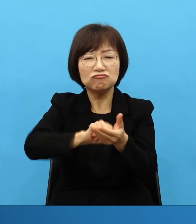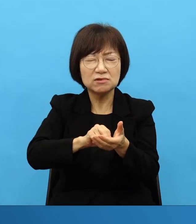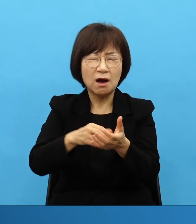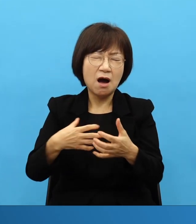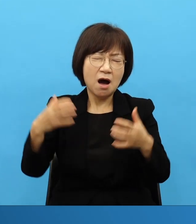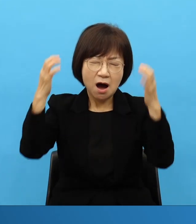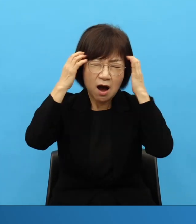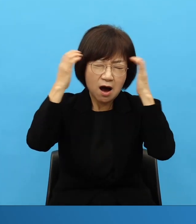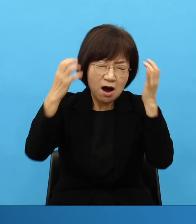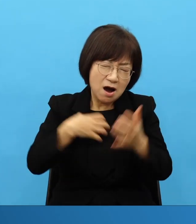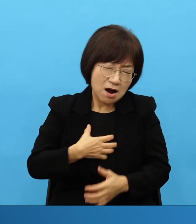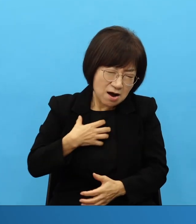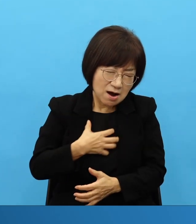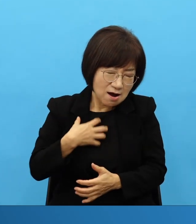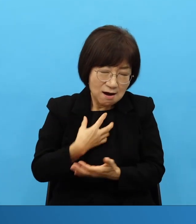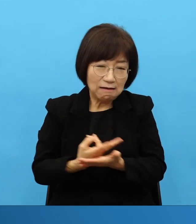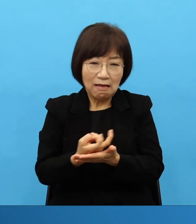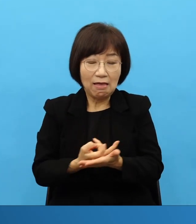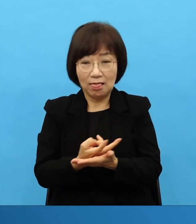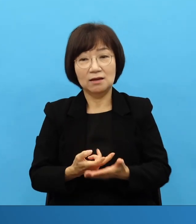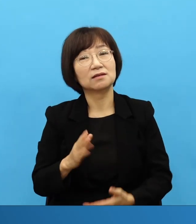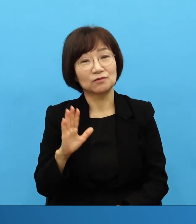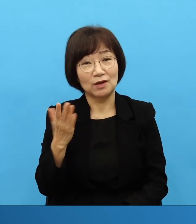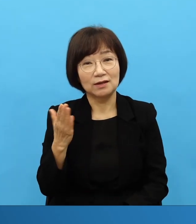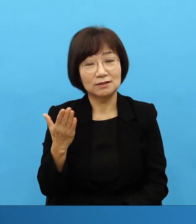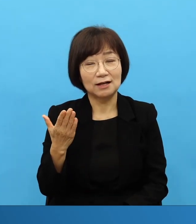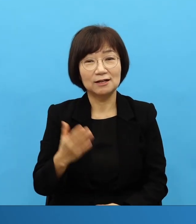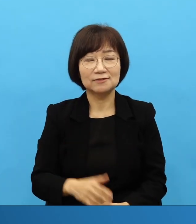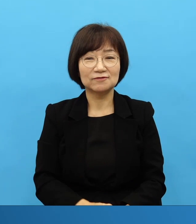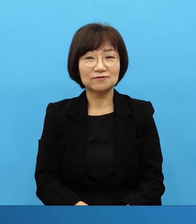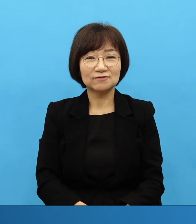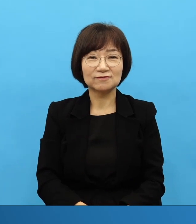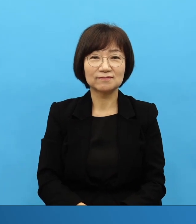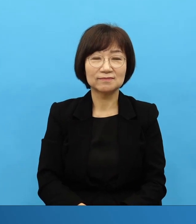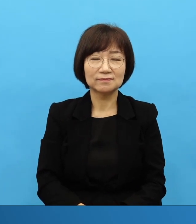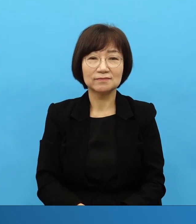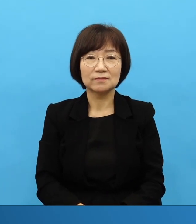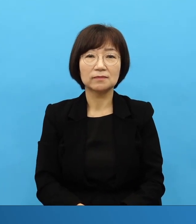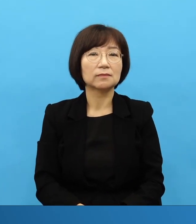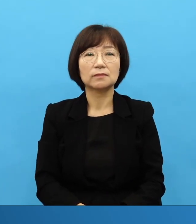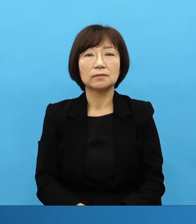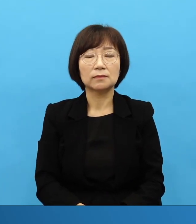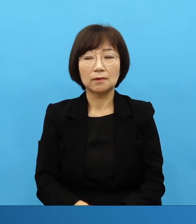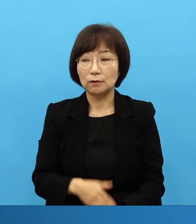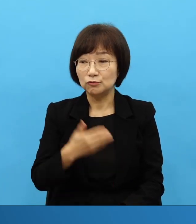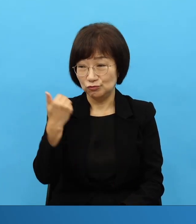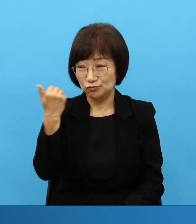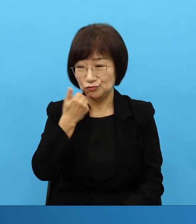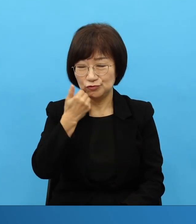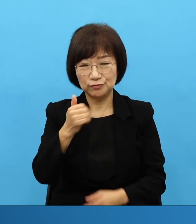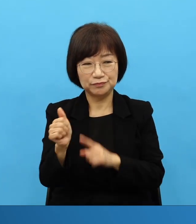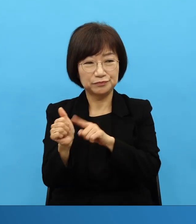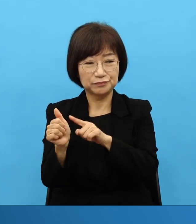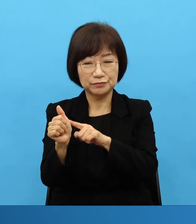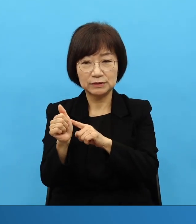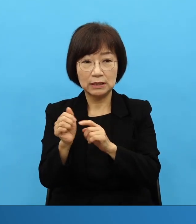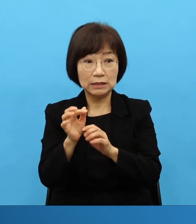will one day face these 어떤 results. 사람은요. 사람을 실수로 죽인 게 아니고요.